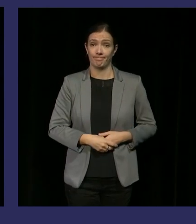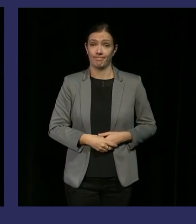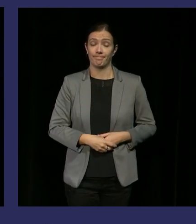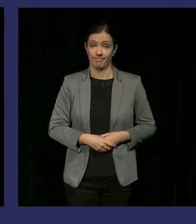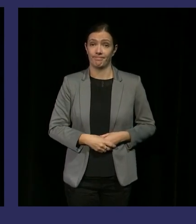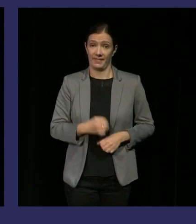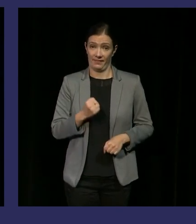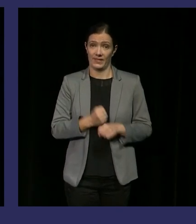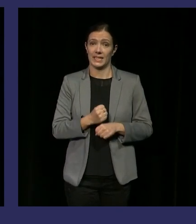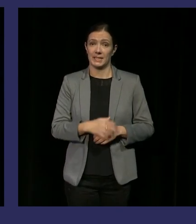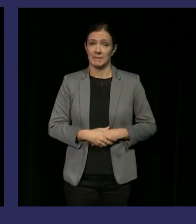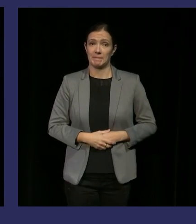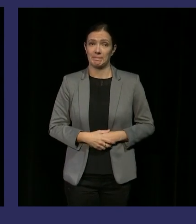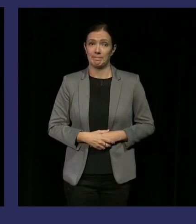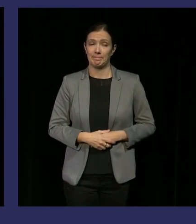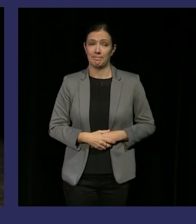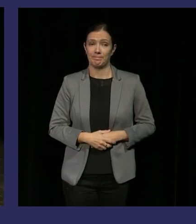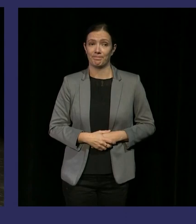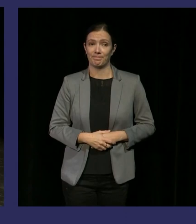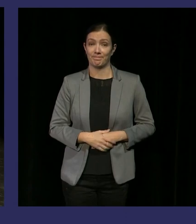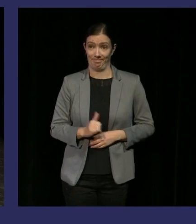om det. Ja.